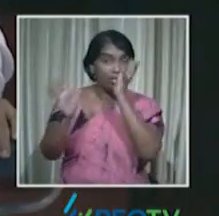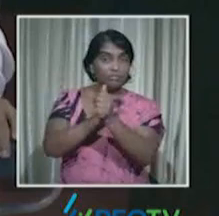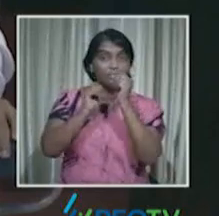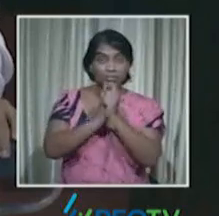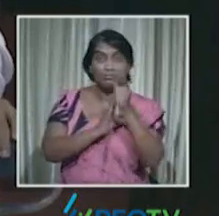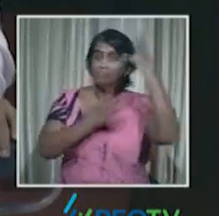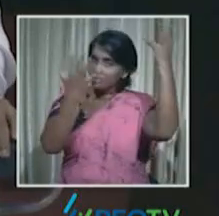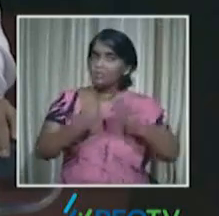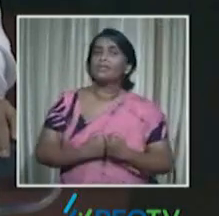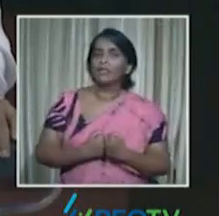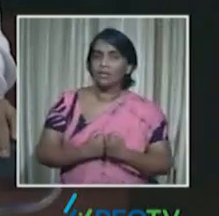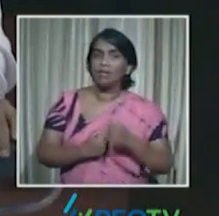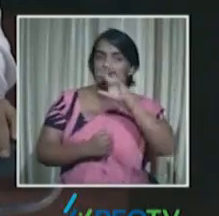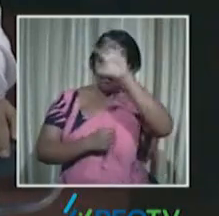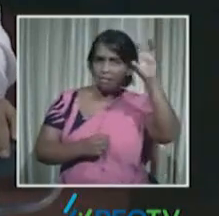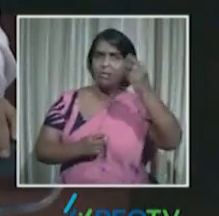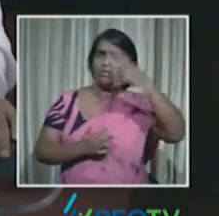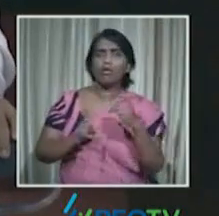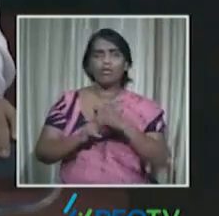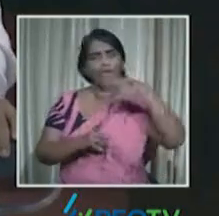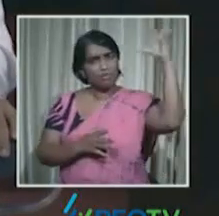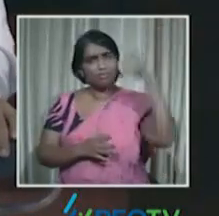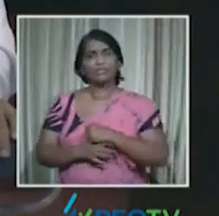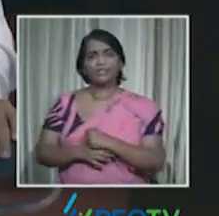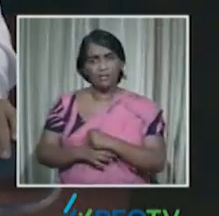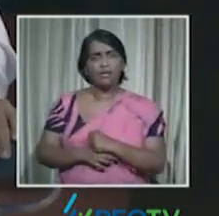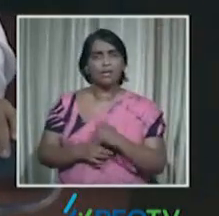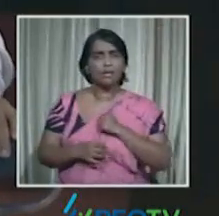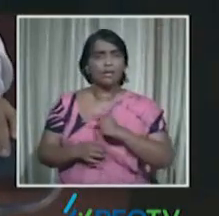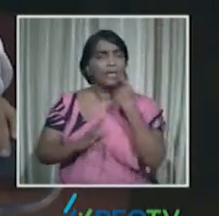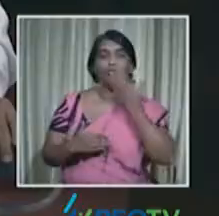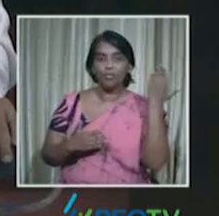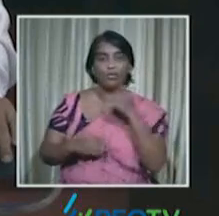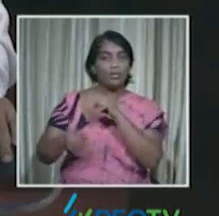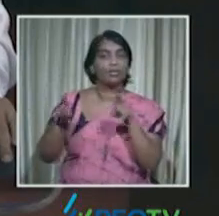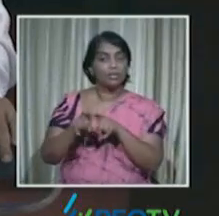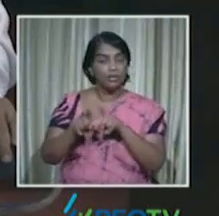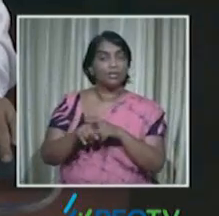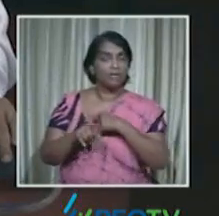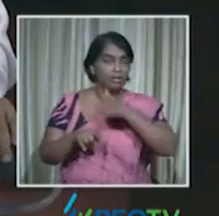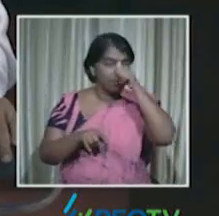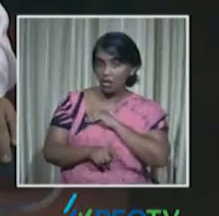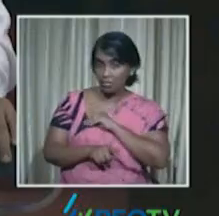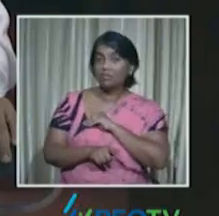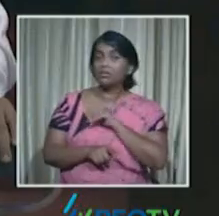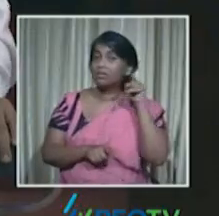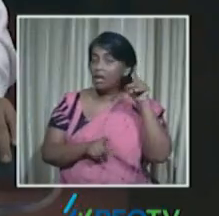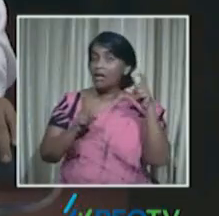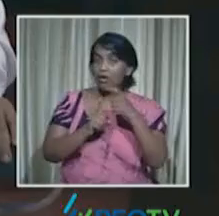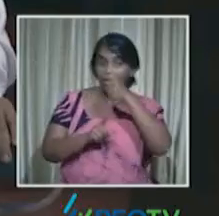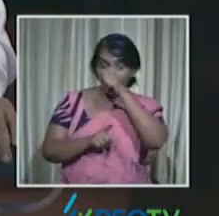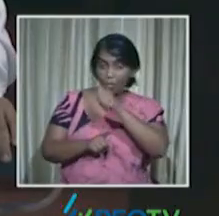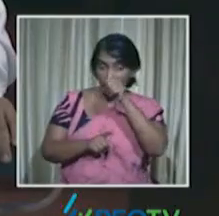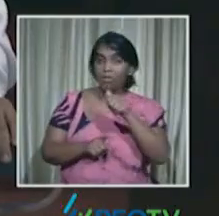ඒවා ඒ තියෙන රටවල් වලින් මේ රටට ගෙනෙන්නට ඕන. අපි ඒක සඳහා නීති සම්පාදනය කරමු. අයථා ලෙස උපයාගත් ඩොලර් හොරකම්